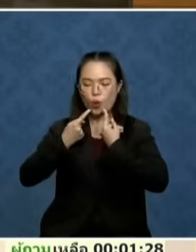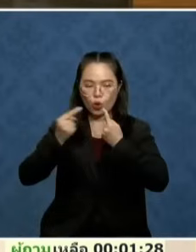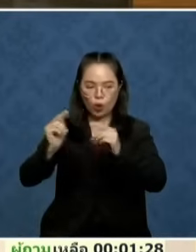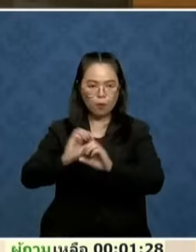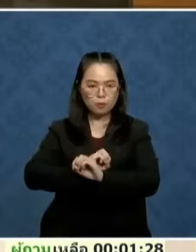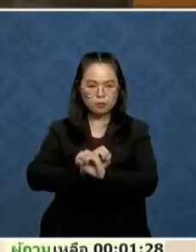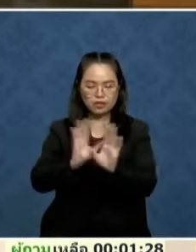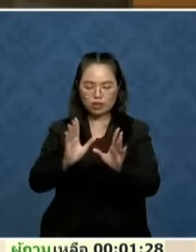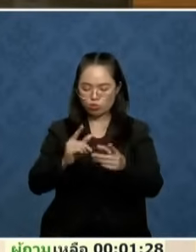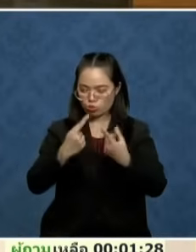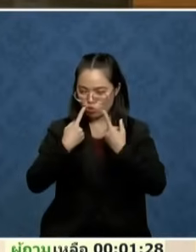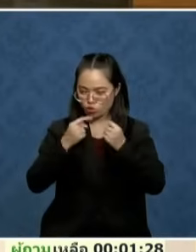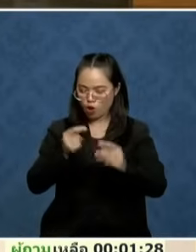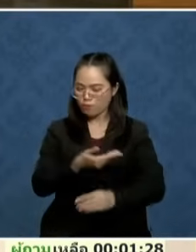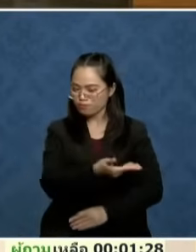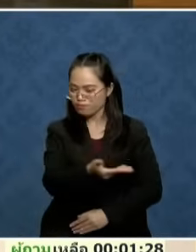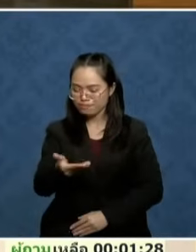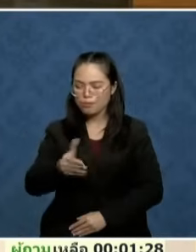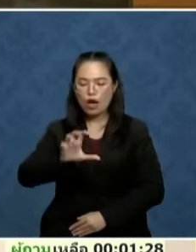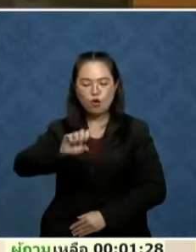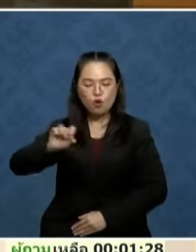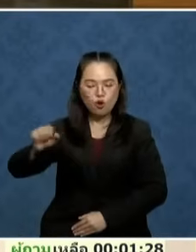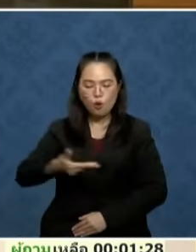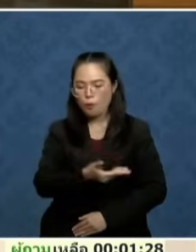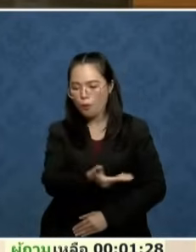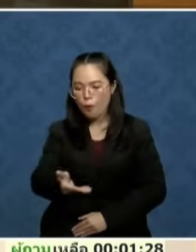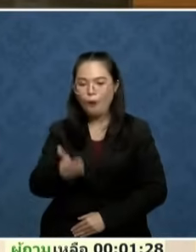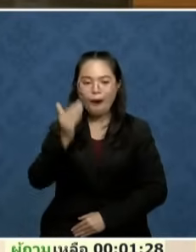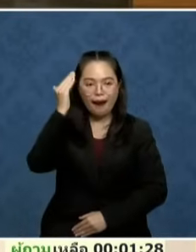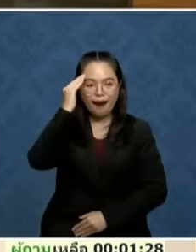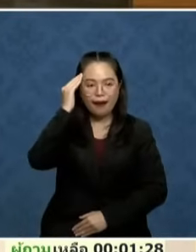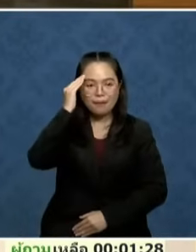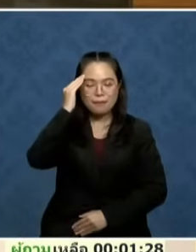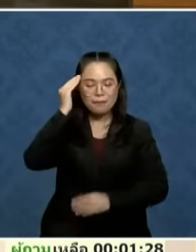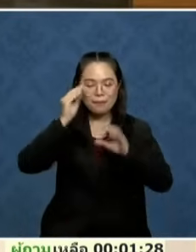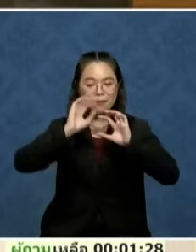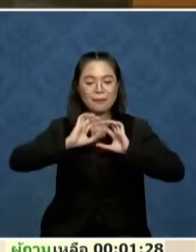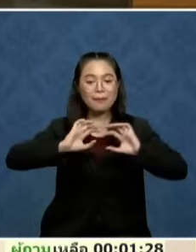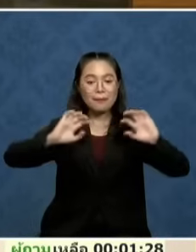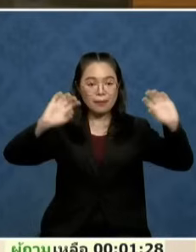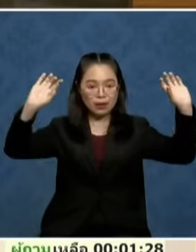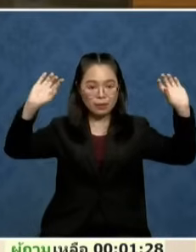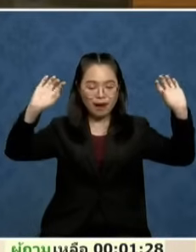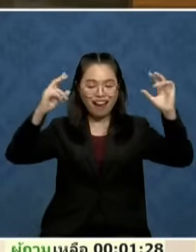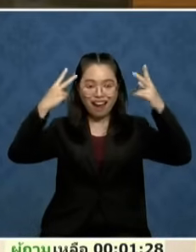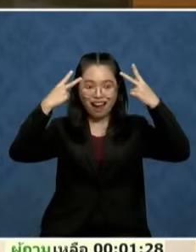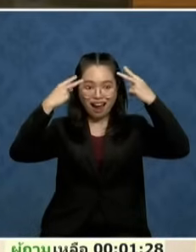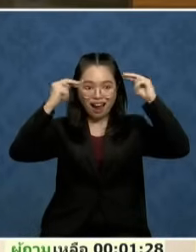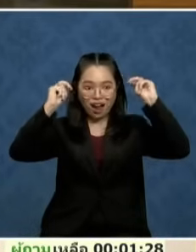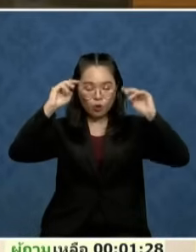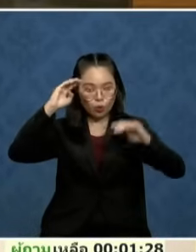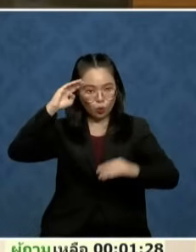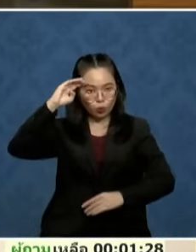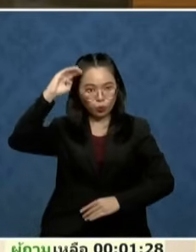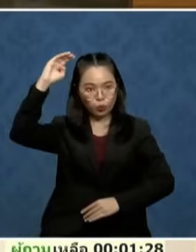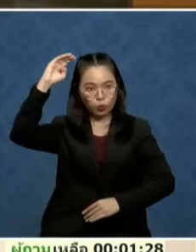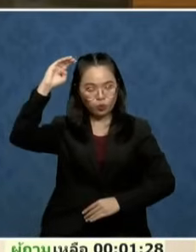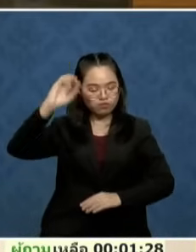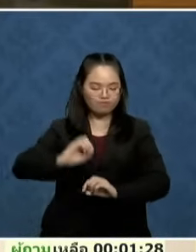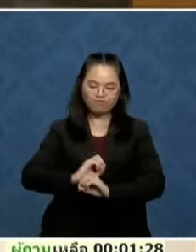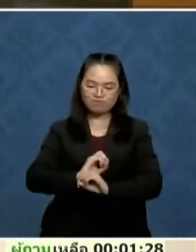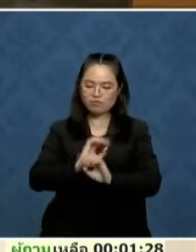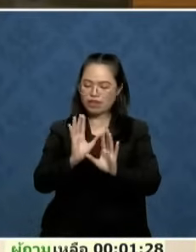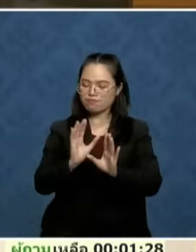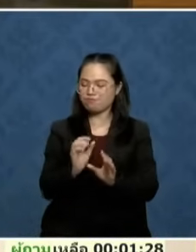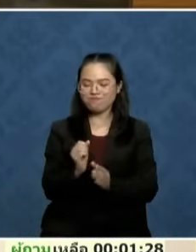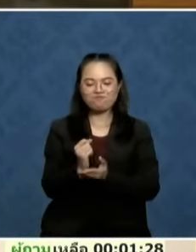สมาชิกสภาผู้ทรงเกียรติว่ารัฐบาลของท่านนายกเศรษฐามีจุดยืนที่ชัดเจนอยู่แล้วที่จ